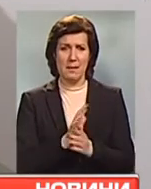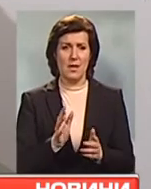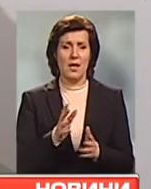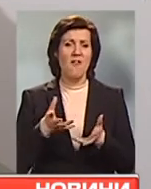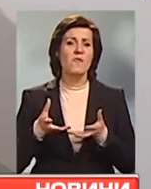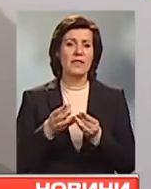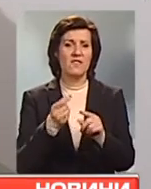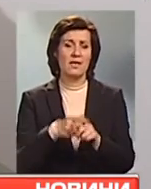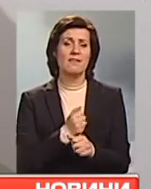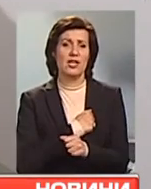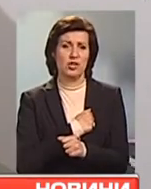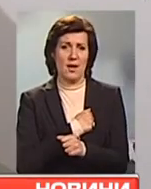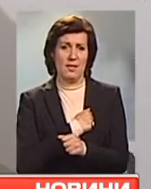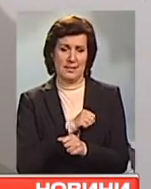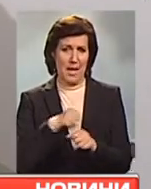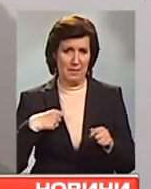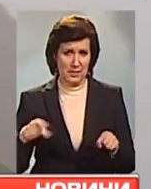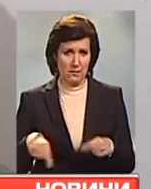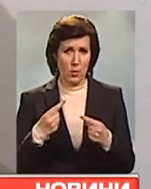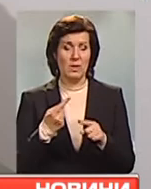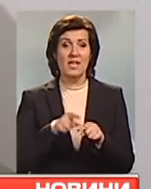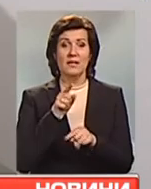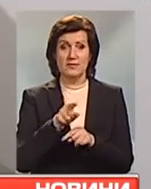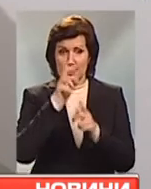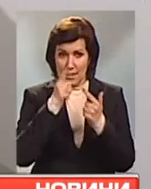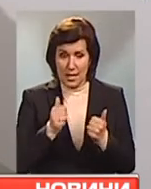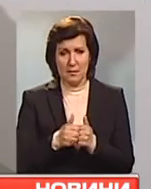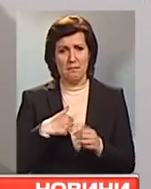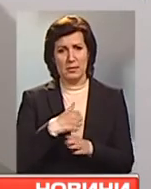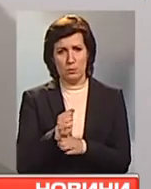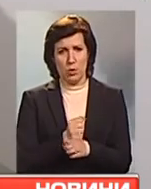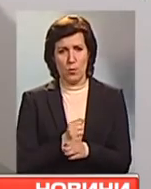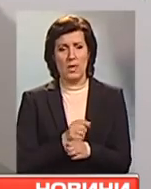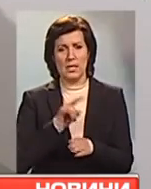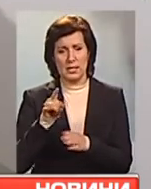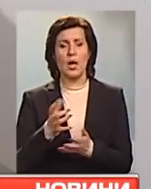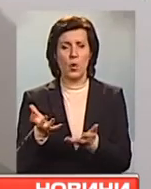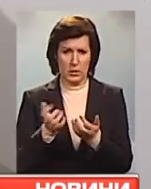впливу, який ми, на жаль, самі створюємо, від цих країн ми зброю летальну отримуємо.